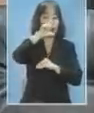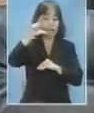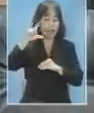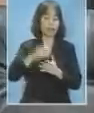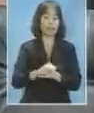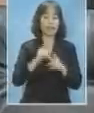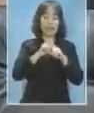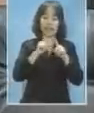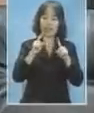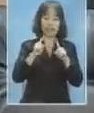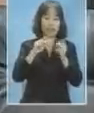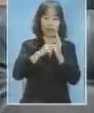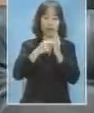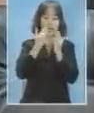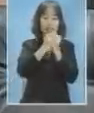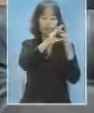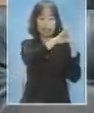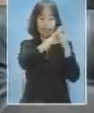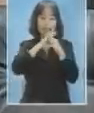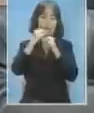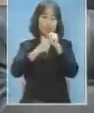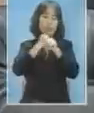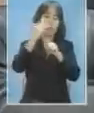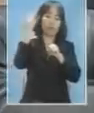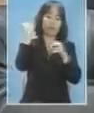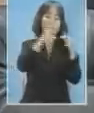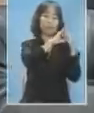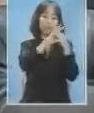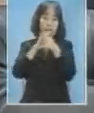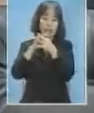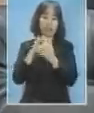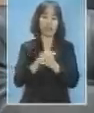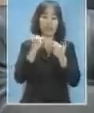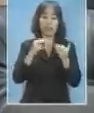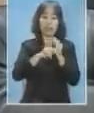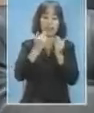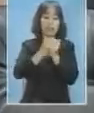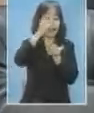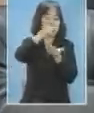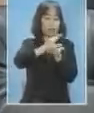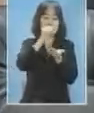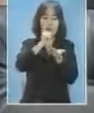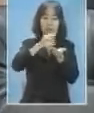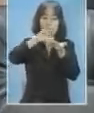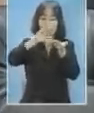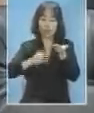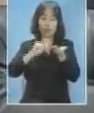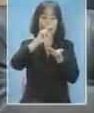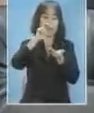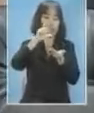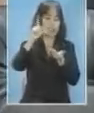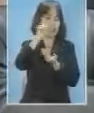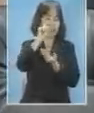ครับจริงๆแล้วเป็นงบผูกพันตั้งแต่ปีที่แล้วตั้งแต่รัฐบาลที่แล้วเท่ากับว่าไม่ได้เพิ่มขึ้นและลดลงไป200ล้านโดยซ้ำ